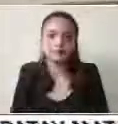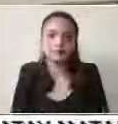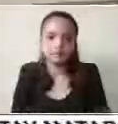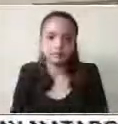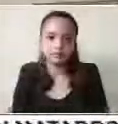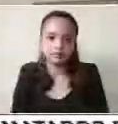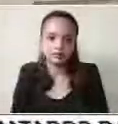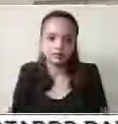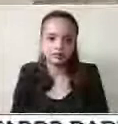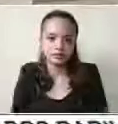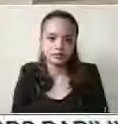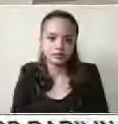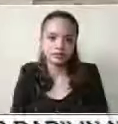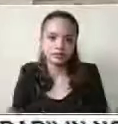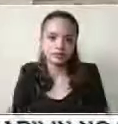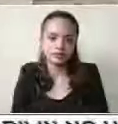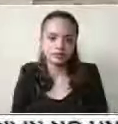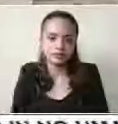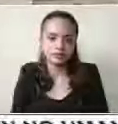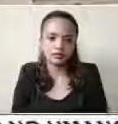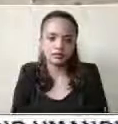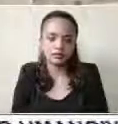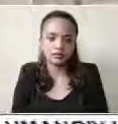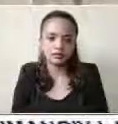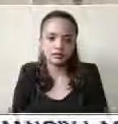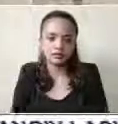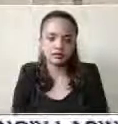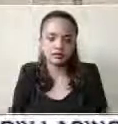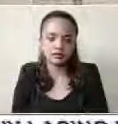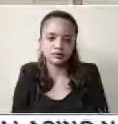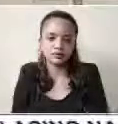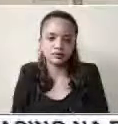at Municipal Circuit Trial Courts,